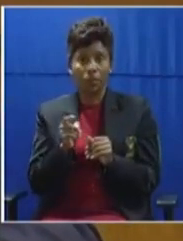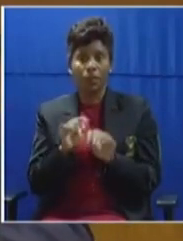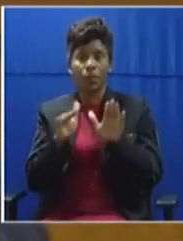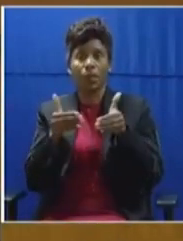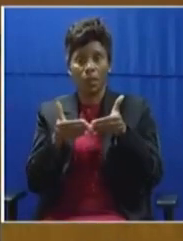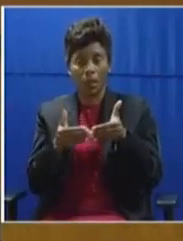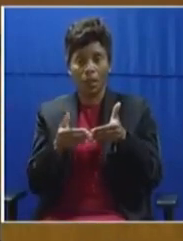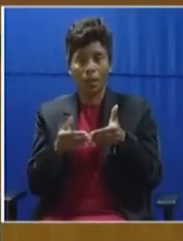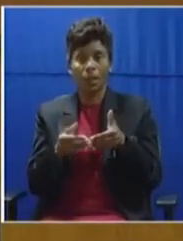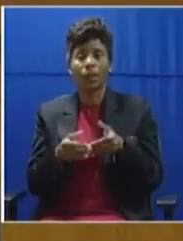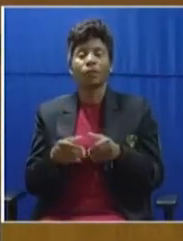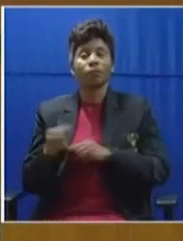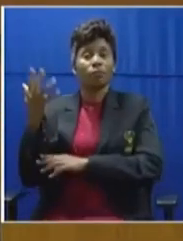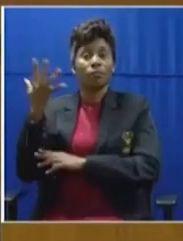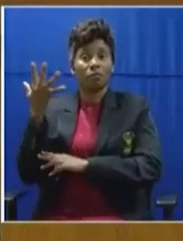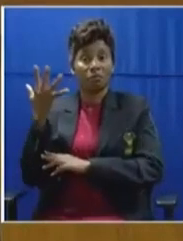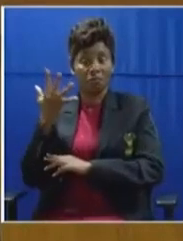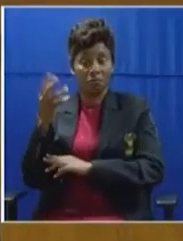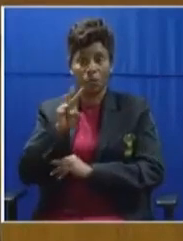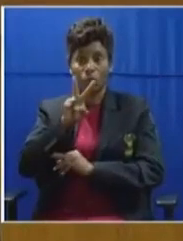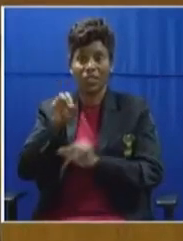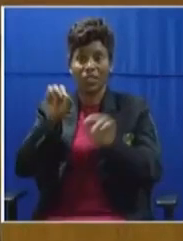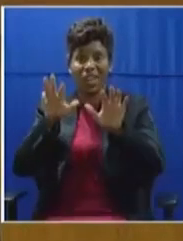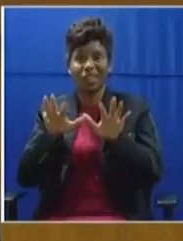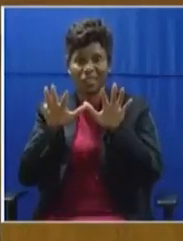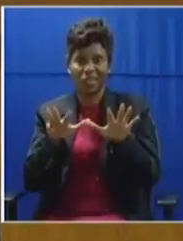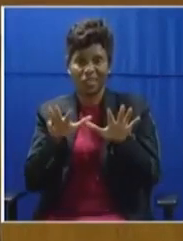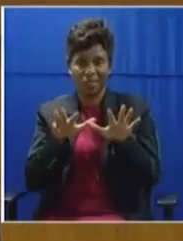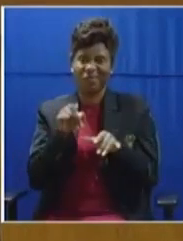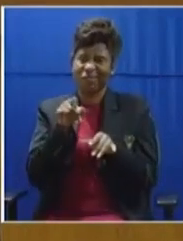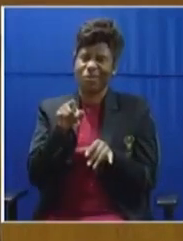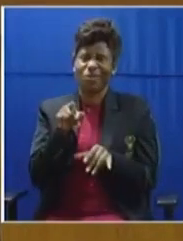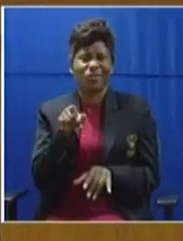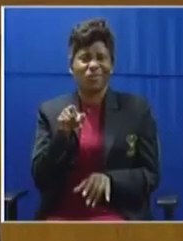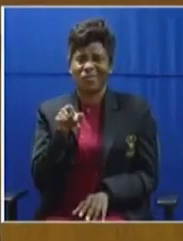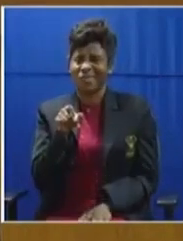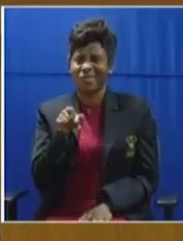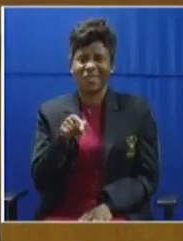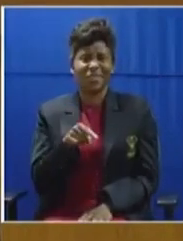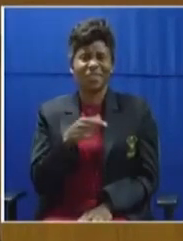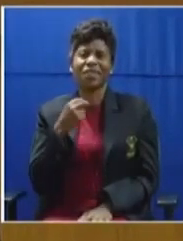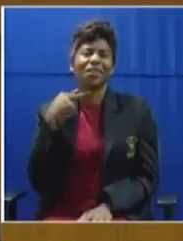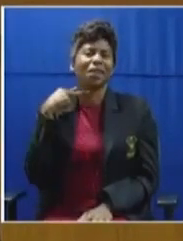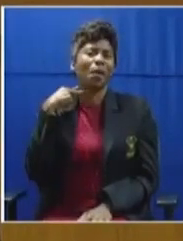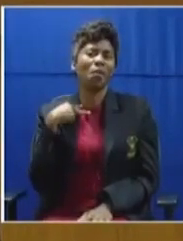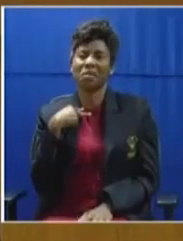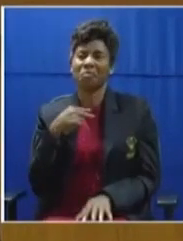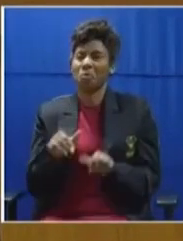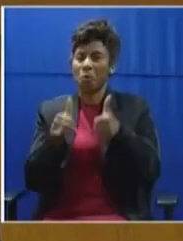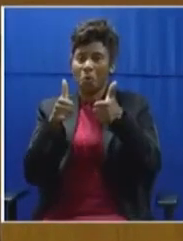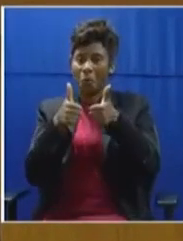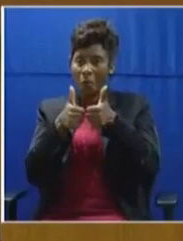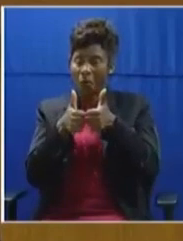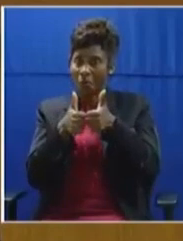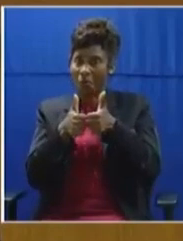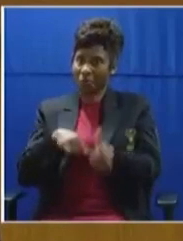sê teleurstellend en verbeeldingloos. Die indruk wat dit in baie Suid-Afrikaners se gedagte gelaat het was dat onder